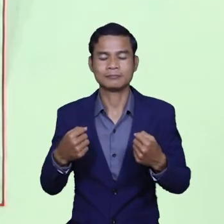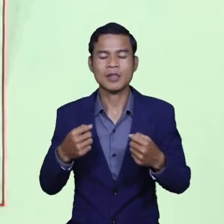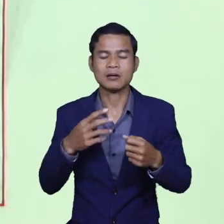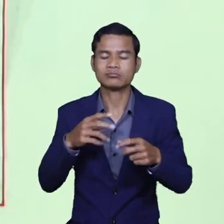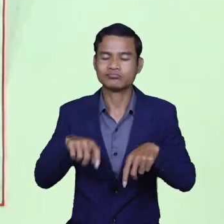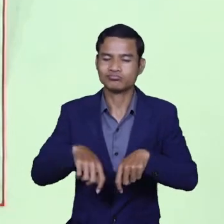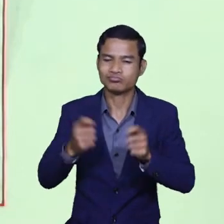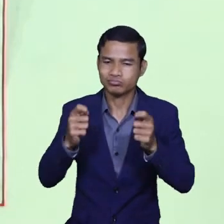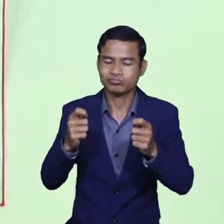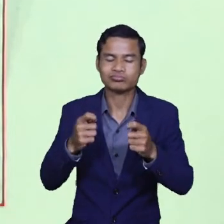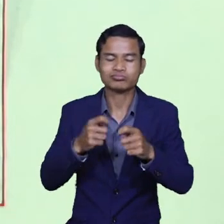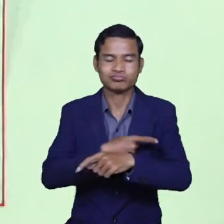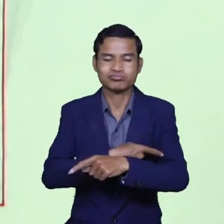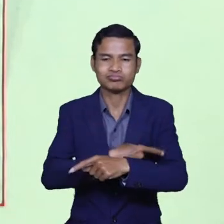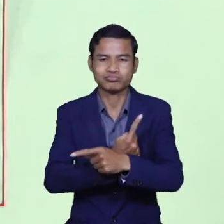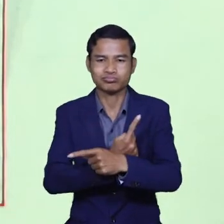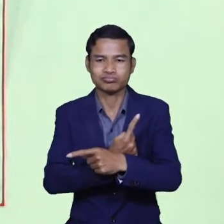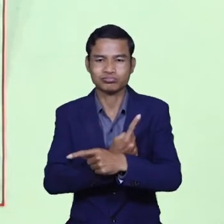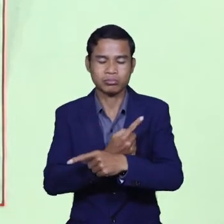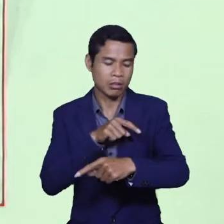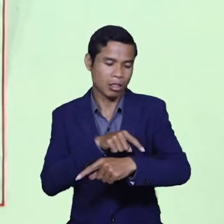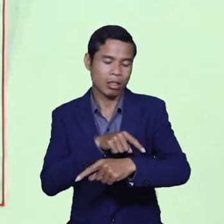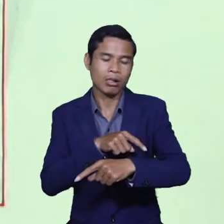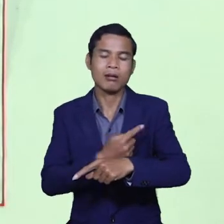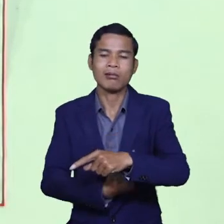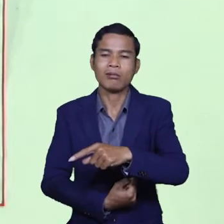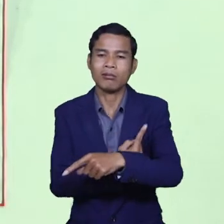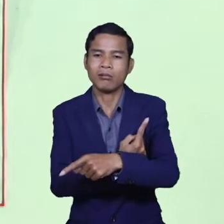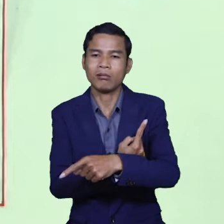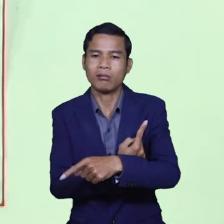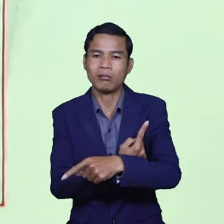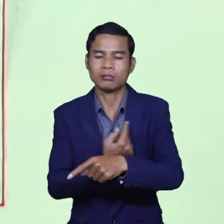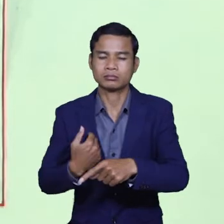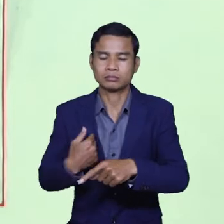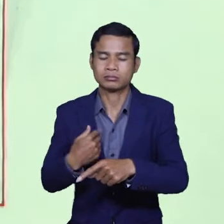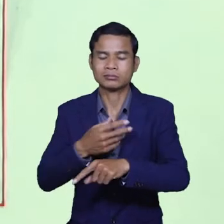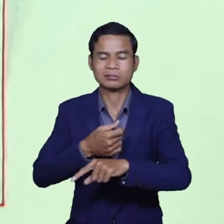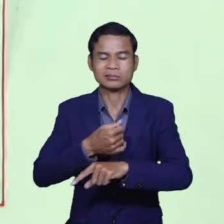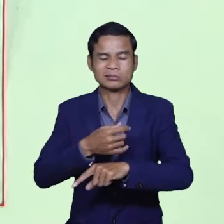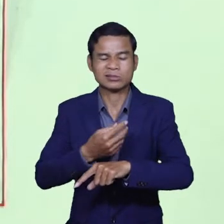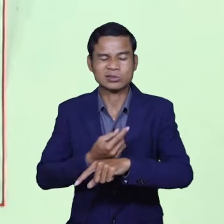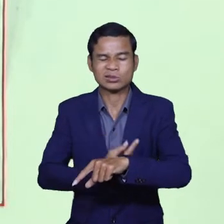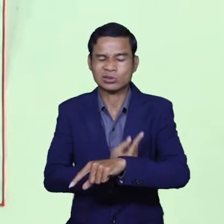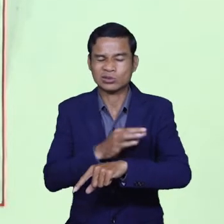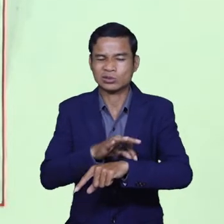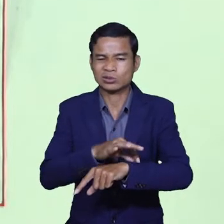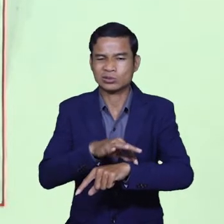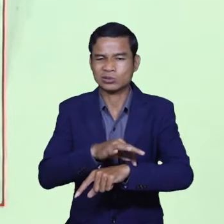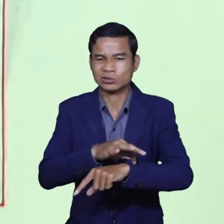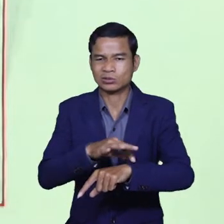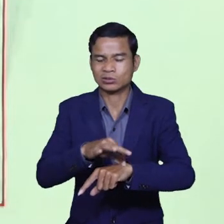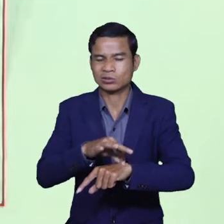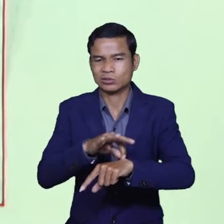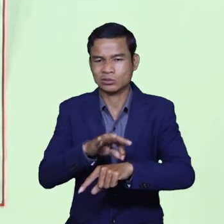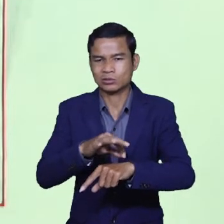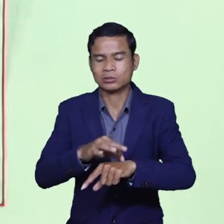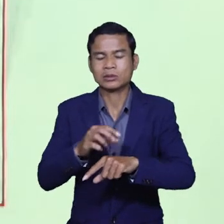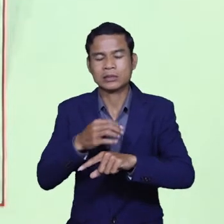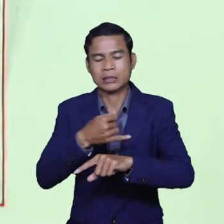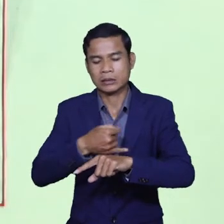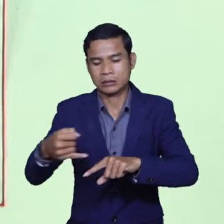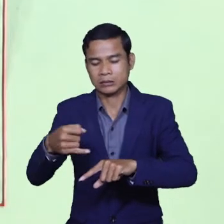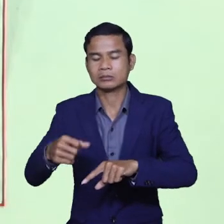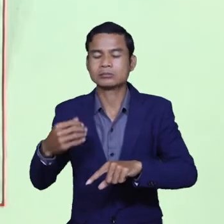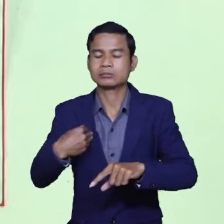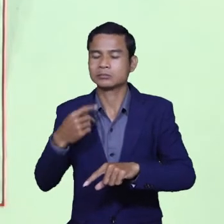នេះចាគឺឆ្អឹងដែលបាក់ហ្នឹងគឺវាបានទៅទំលុះសាច់ដុំចាឬក៏ស្បែករបស់យើងហើយវាបានទៅប៉ះជាមួយនឹងសរសៃឈាមរបស់យើ